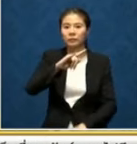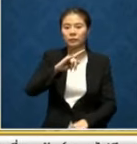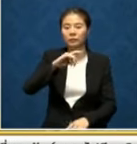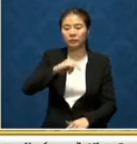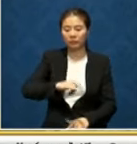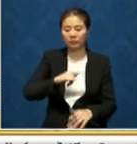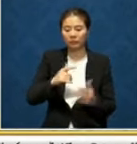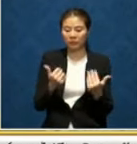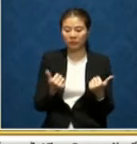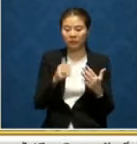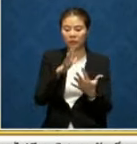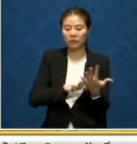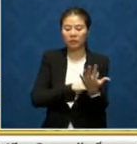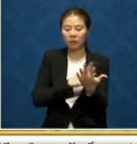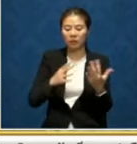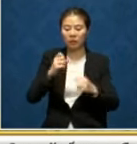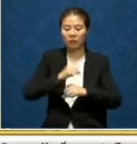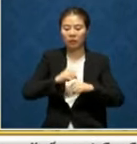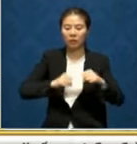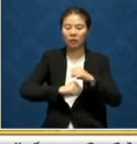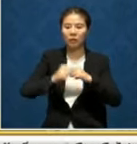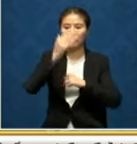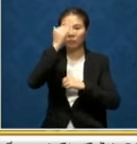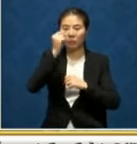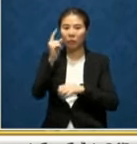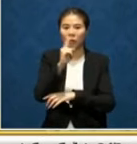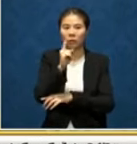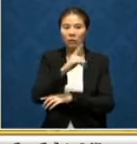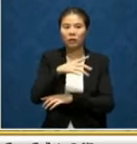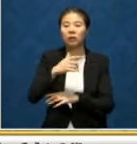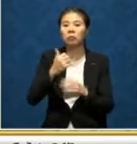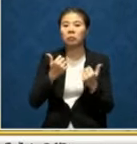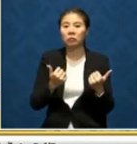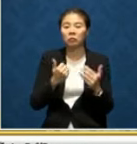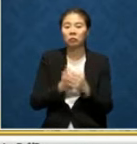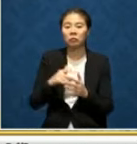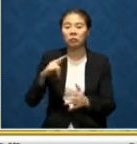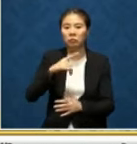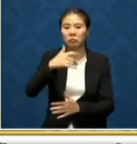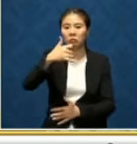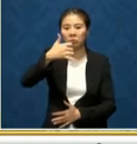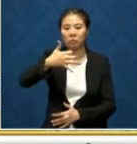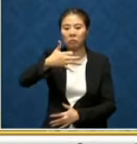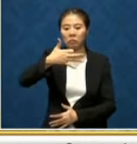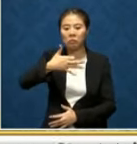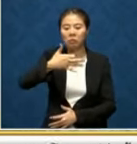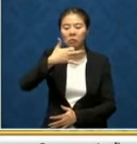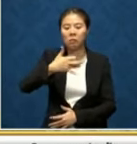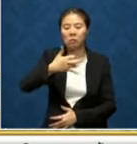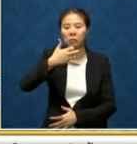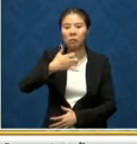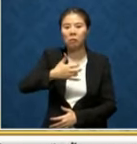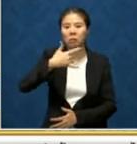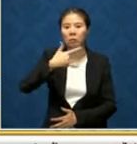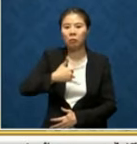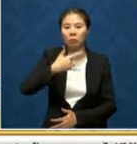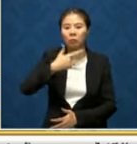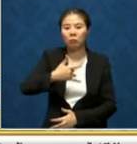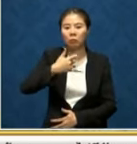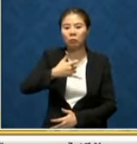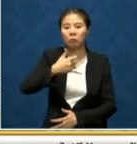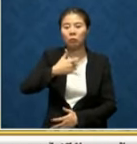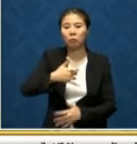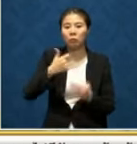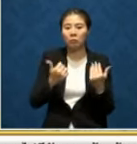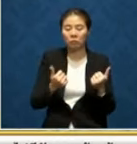ได้หยุดชะงักไปเนื่องจากการบินไทยกำลังเข้าสู่แผนฟื้นฟูแต่กองทัพเรือค่ะก็ได้รับการจัดสรรงบประมาณเพื่อ